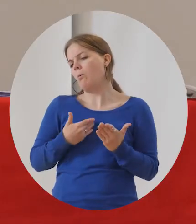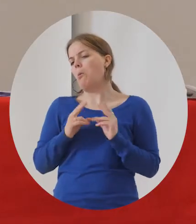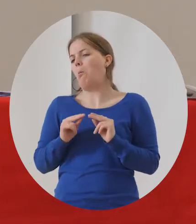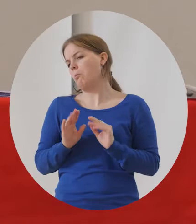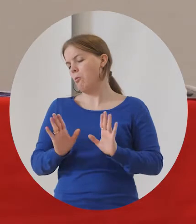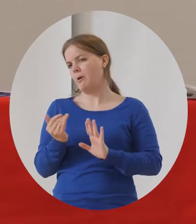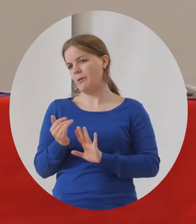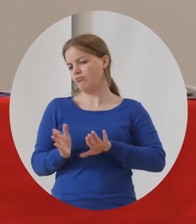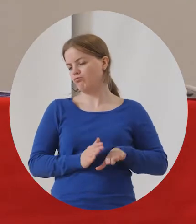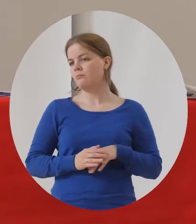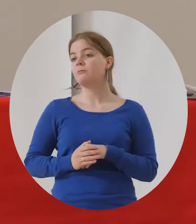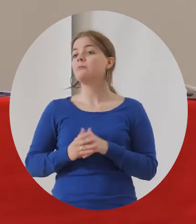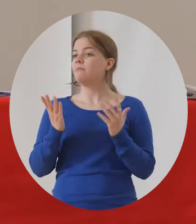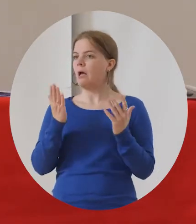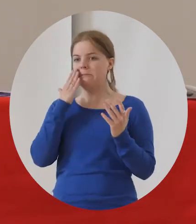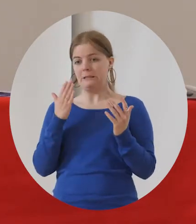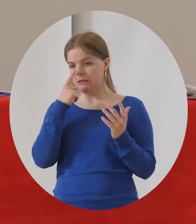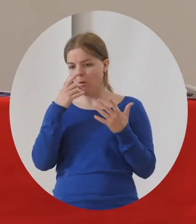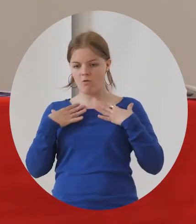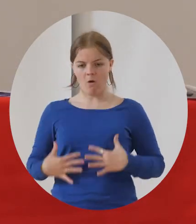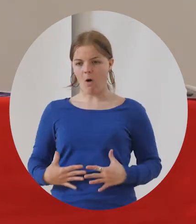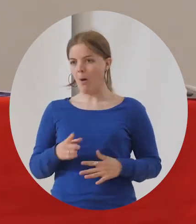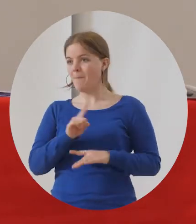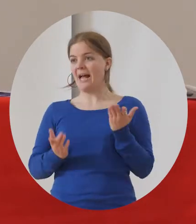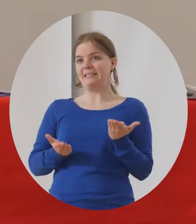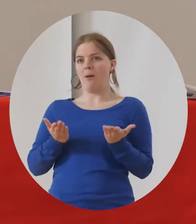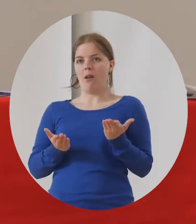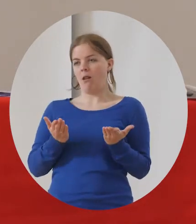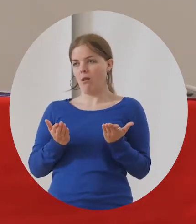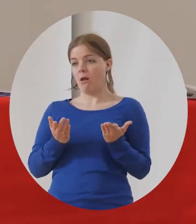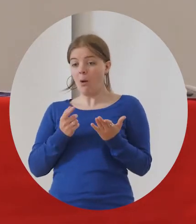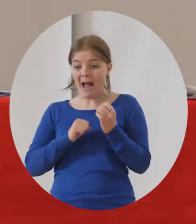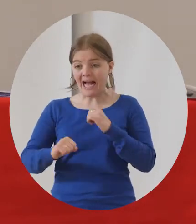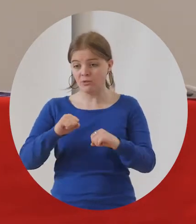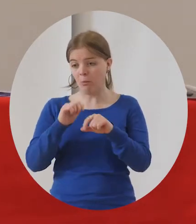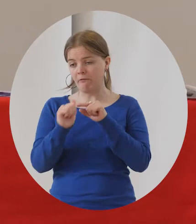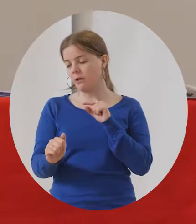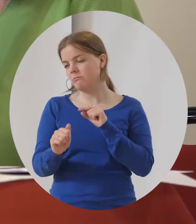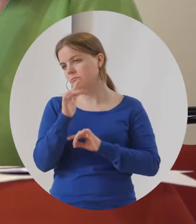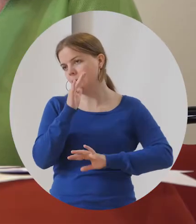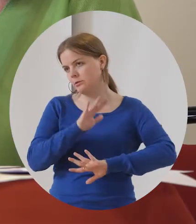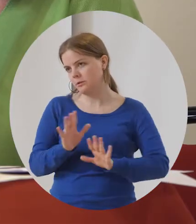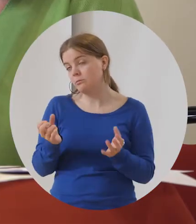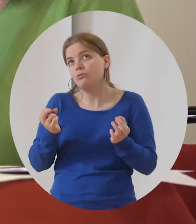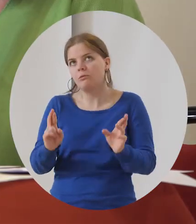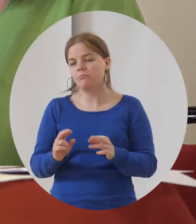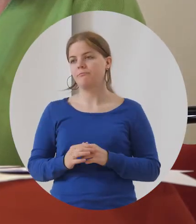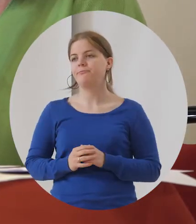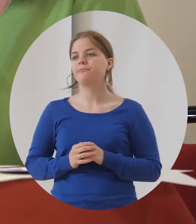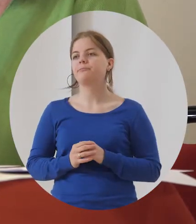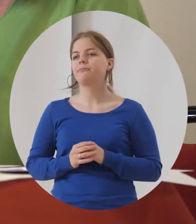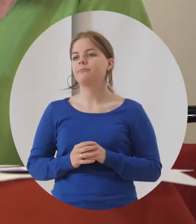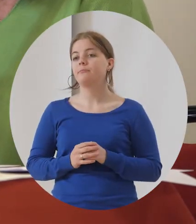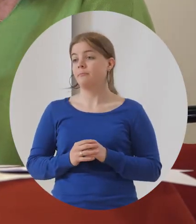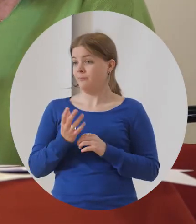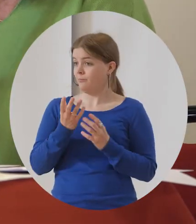vrai que si on considère que le corps n'est pas stable, ce n'est pas possible de maintenir une action, c'est évident. Et que... Il